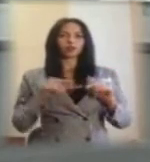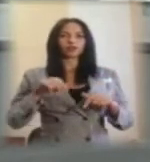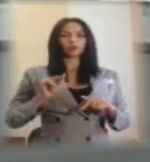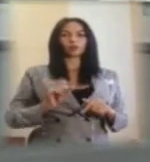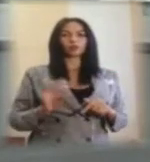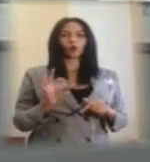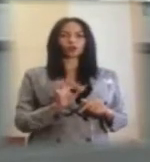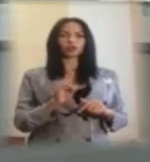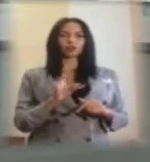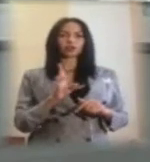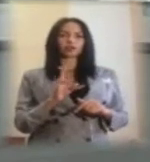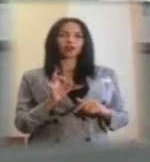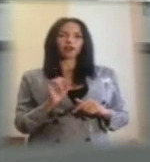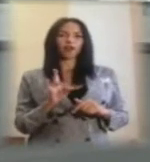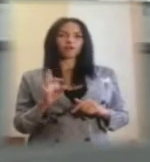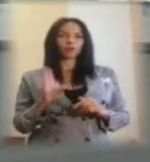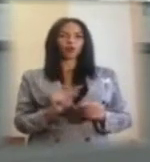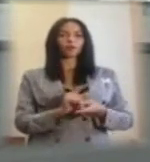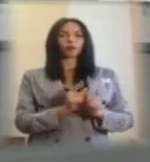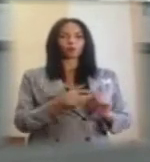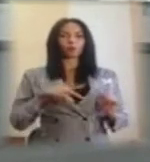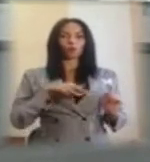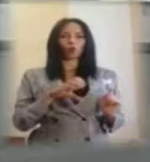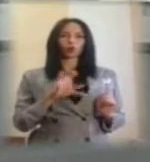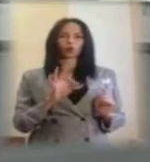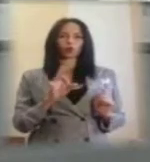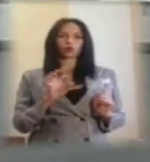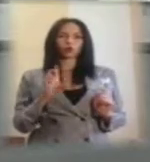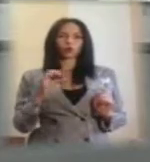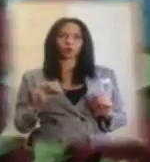Сурдопереклад Моніки Соробей. Коротко про головні теми випуску.